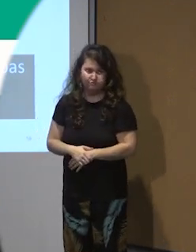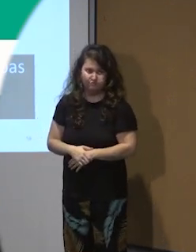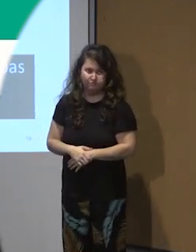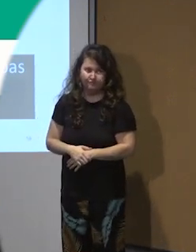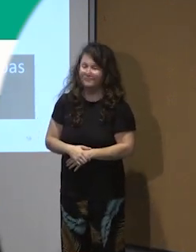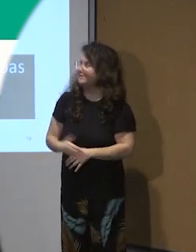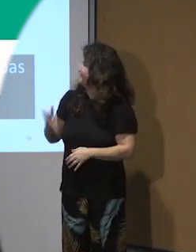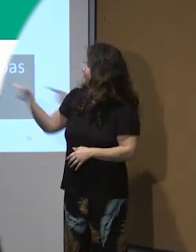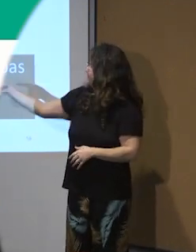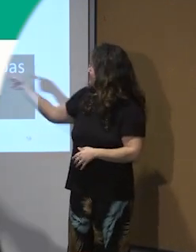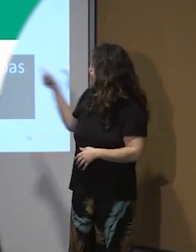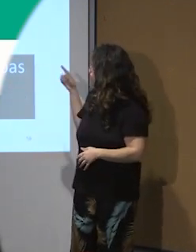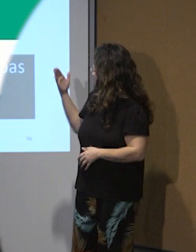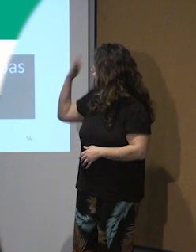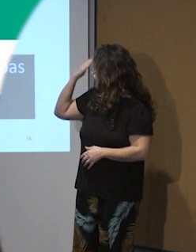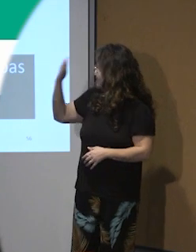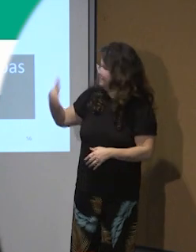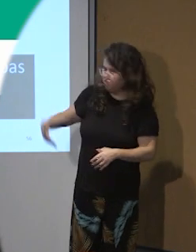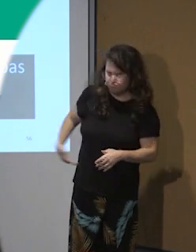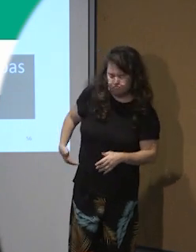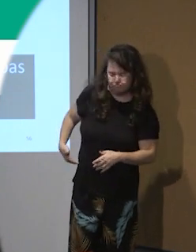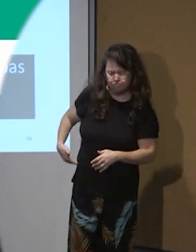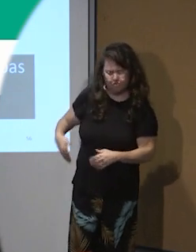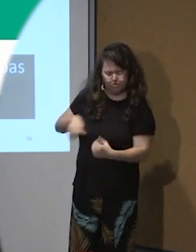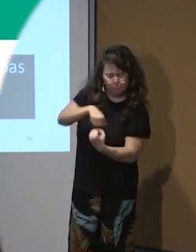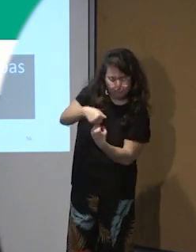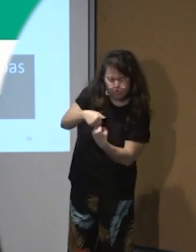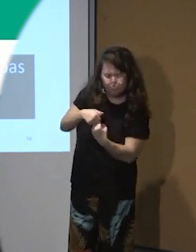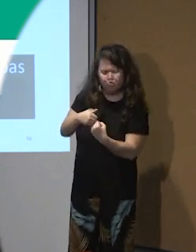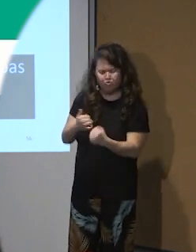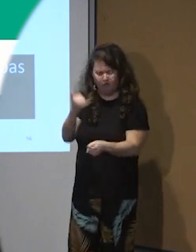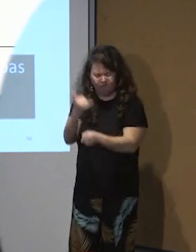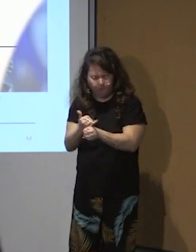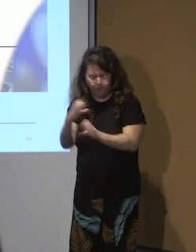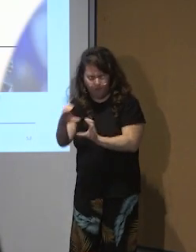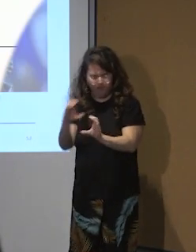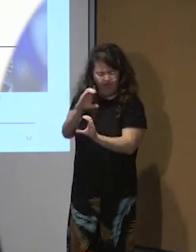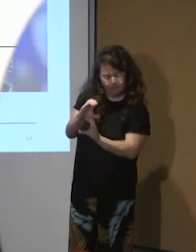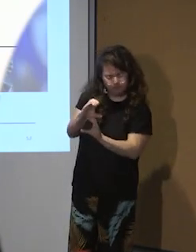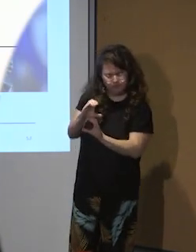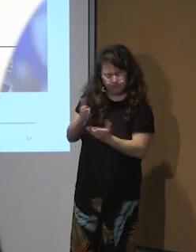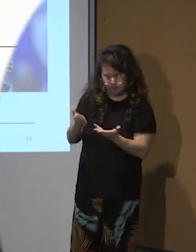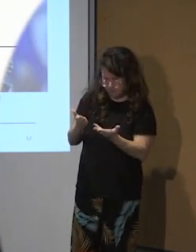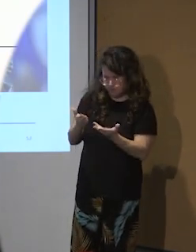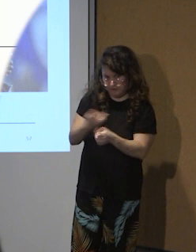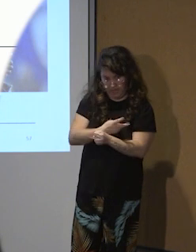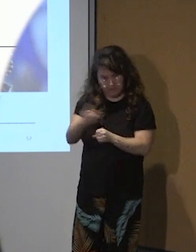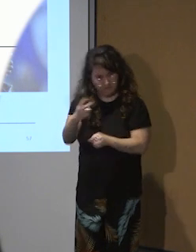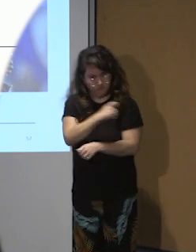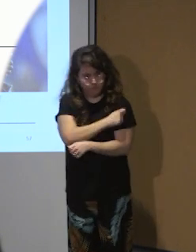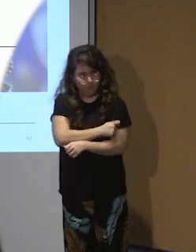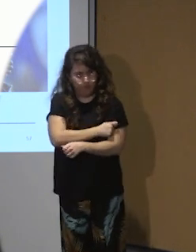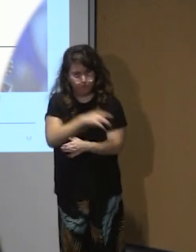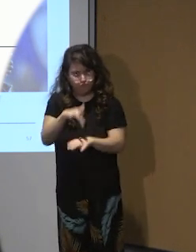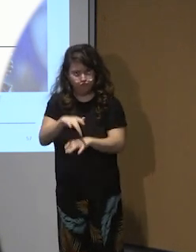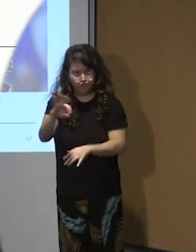de la hanche, est-ce que c'est pas risqué de faire du sport? Alors, en sport,